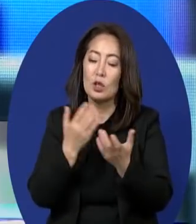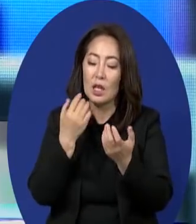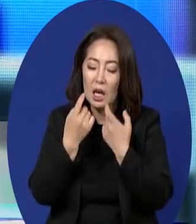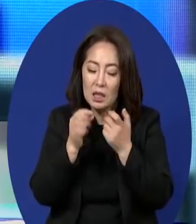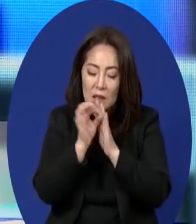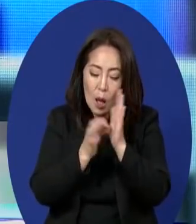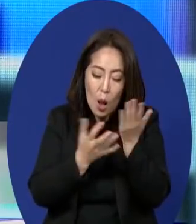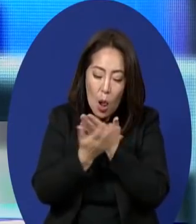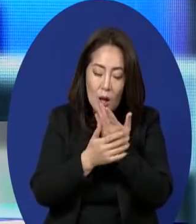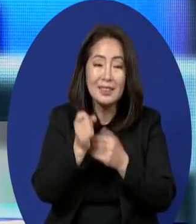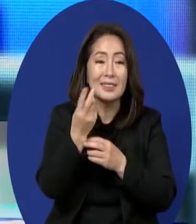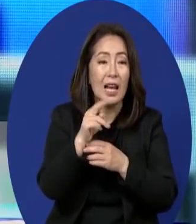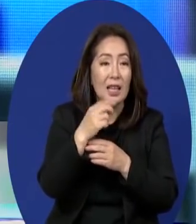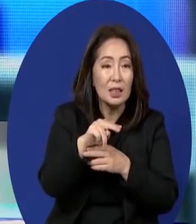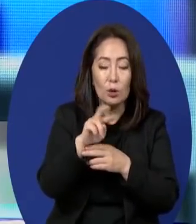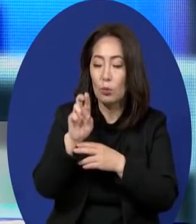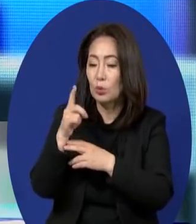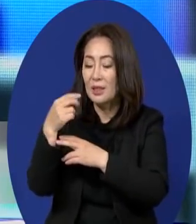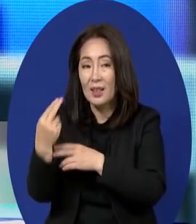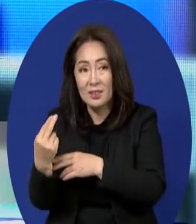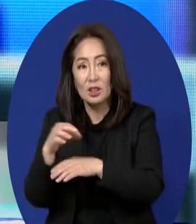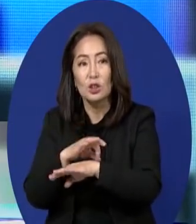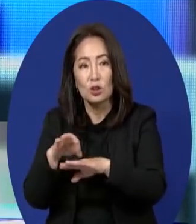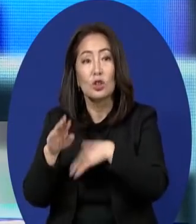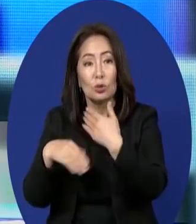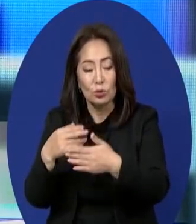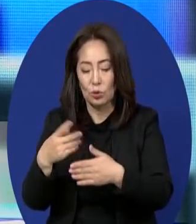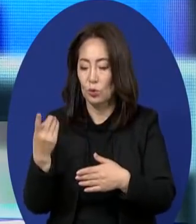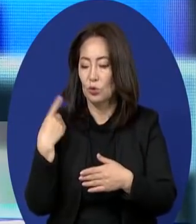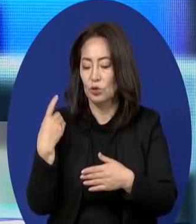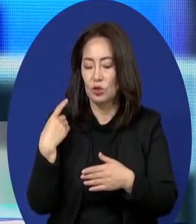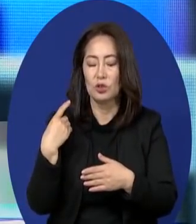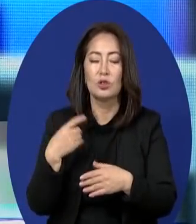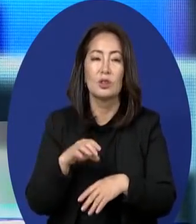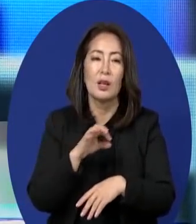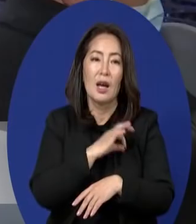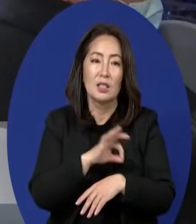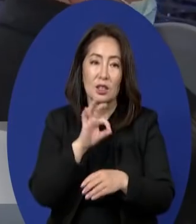дэлгүтцийн хөгжил төсөлөө хэрэгжиж эхэлсэн. Энэ төслийн нэг хэсэг өчигдөр ашиглалтанд орсон байна.